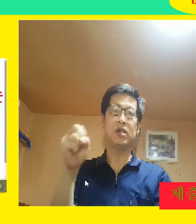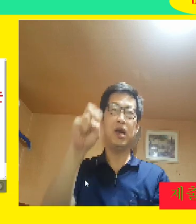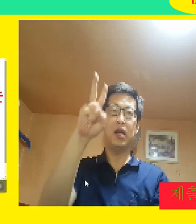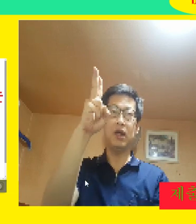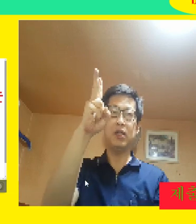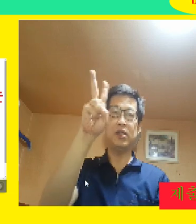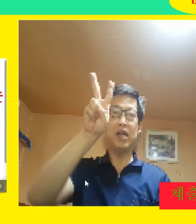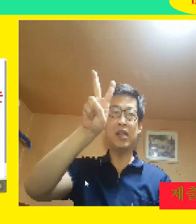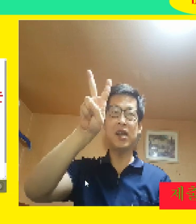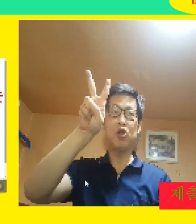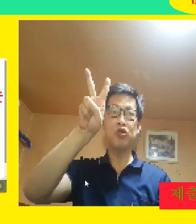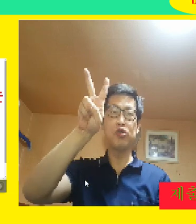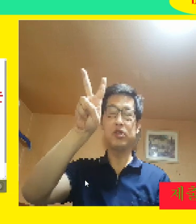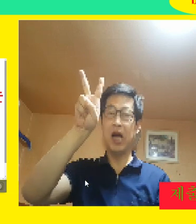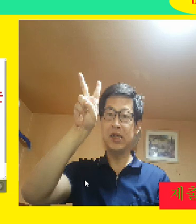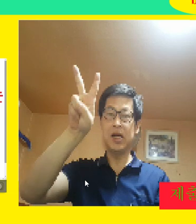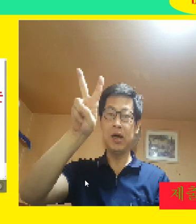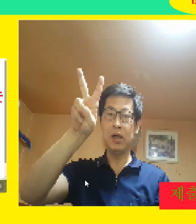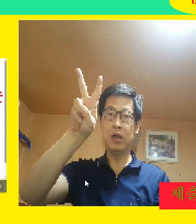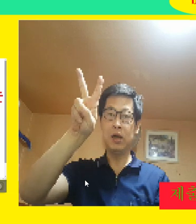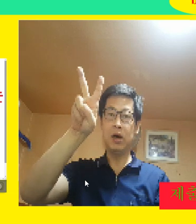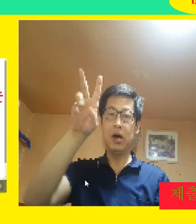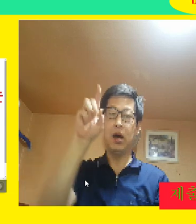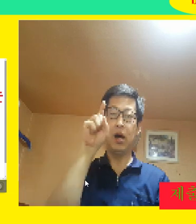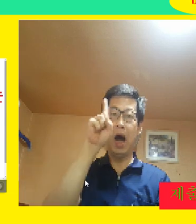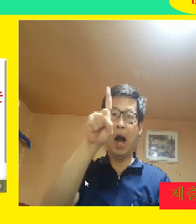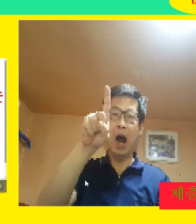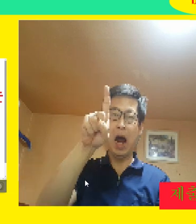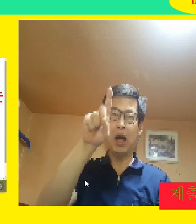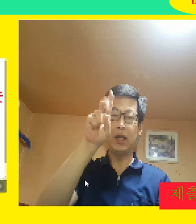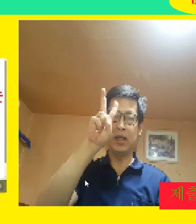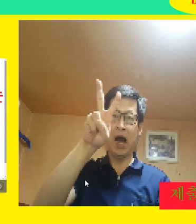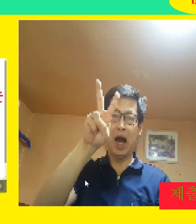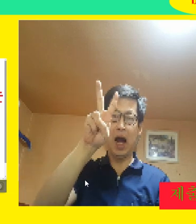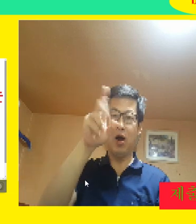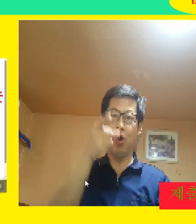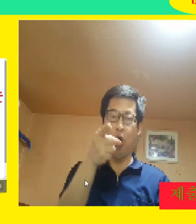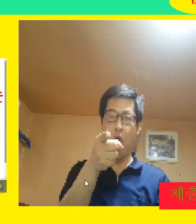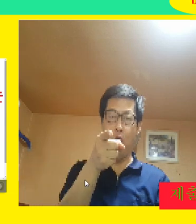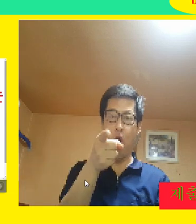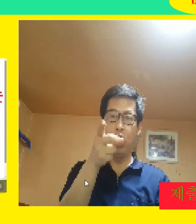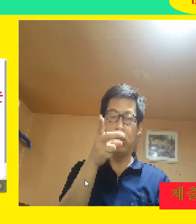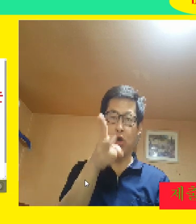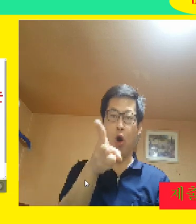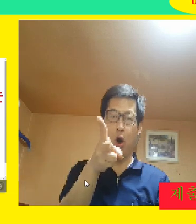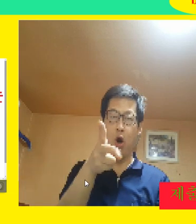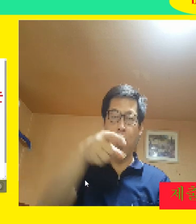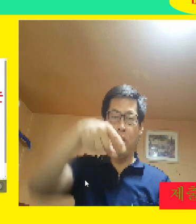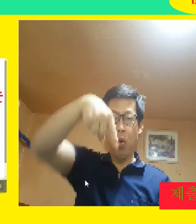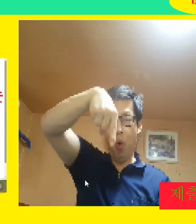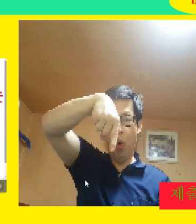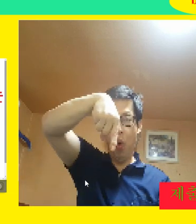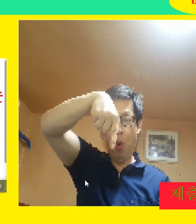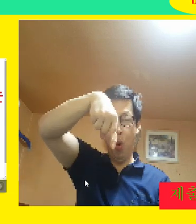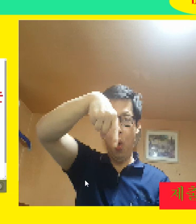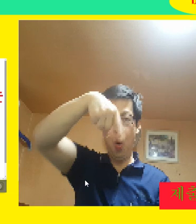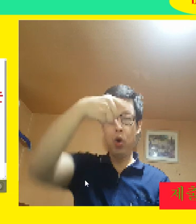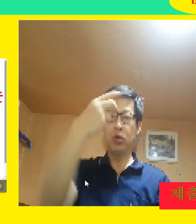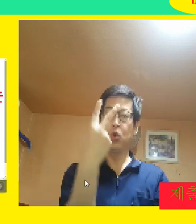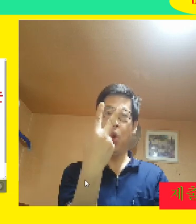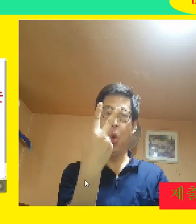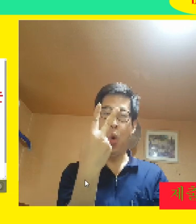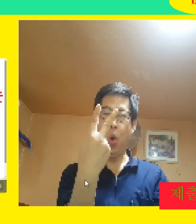이게 야자거든요. 야자 아, 야, 어, 여, 오,